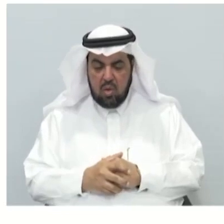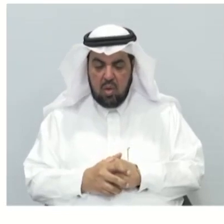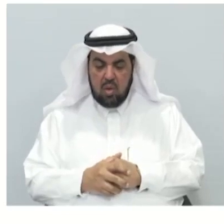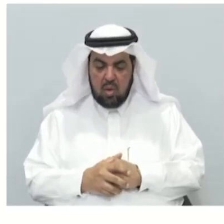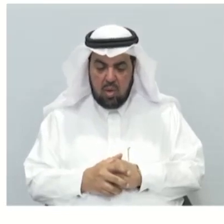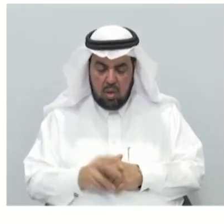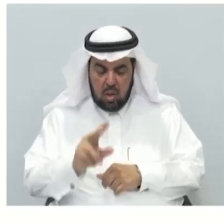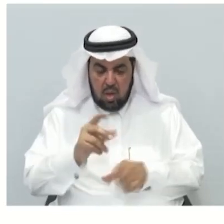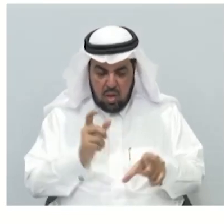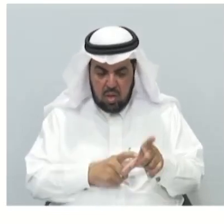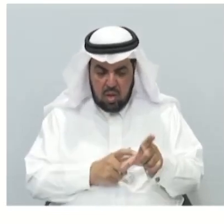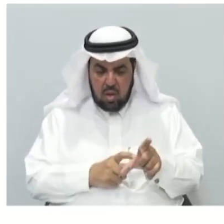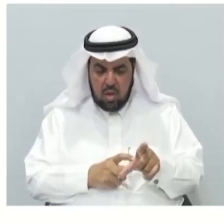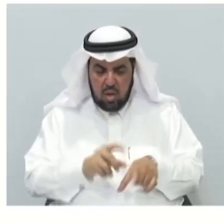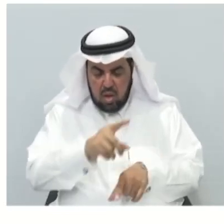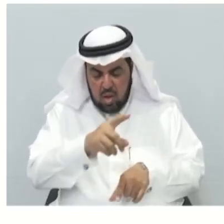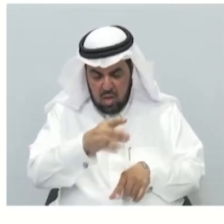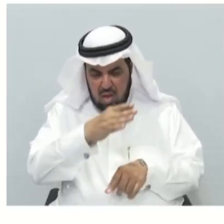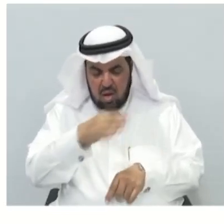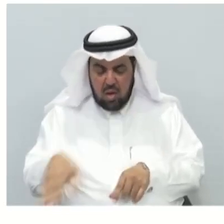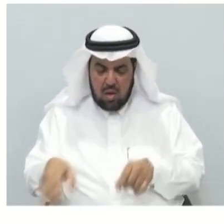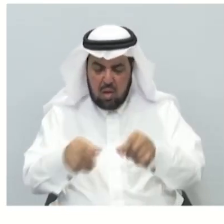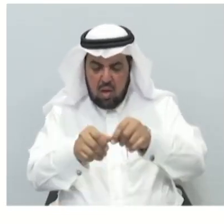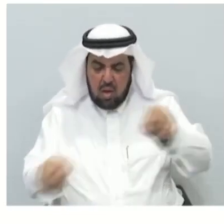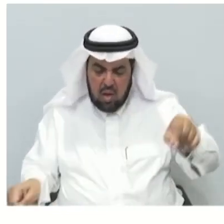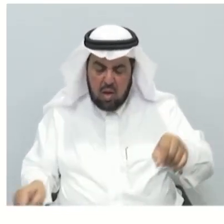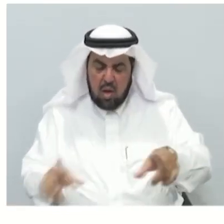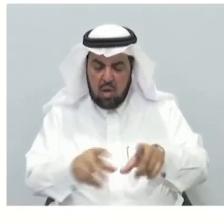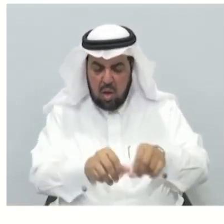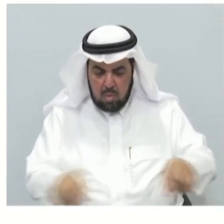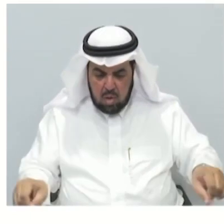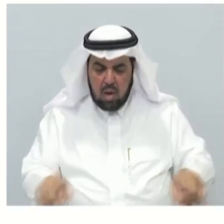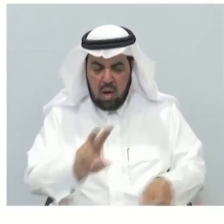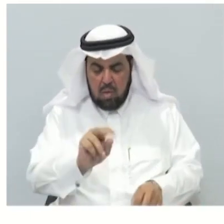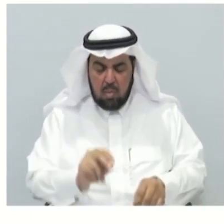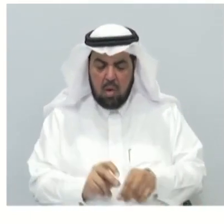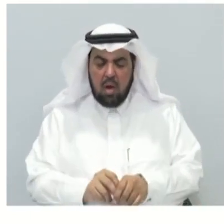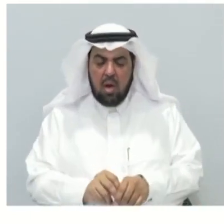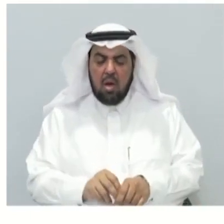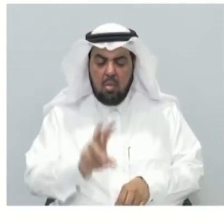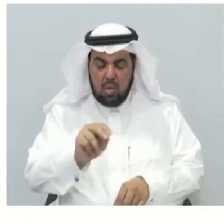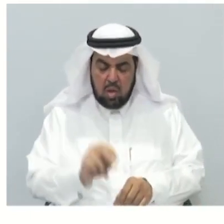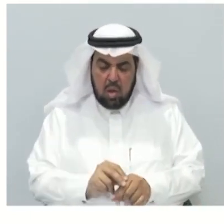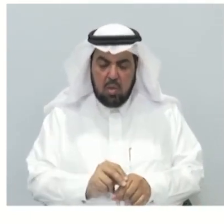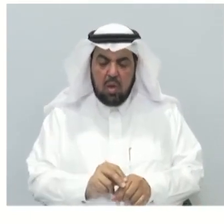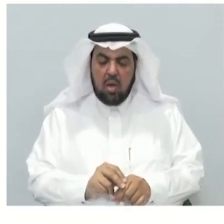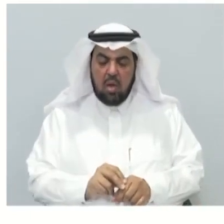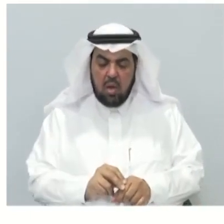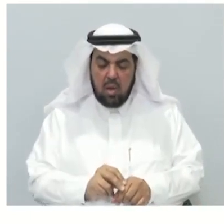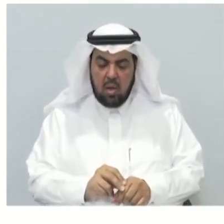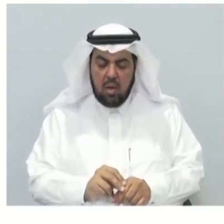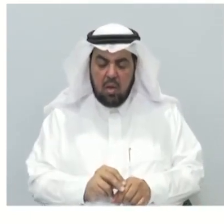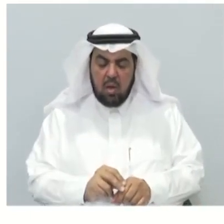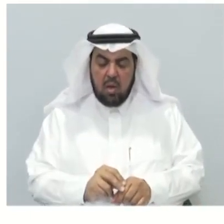b سي تطابق الزاويه الضلع بي س دي سي يطابق الضلع بي س هذا الضلعين متطابقين خلاص هو من السؤال معطيك